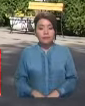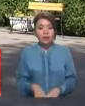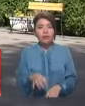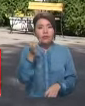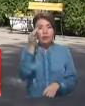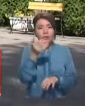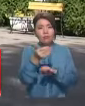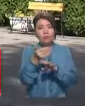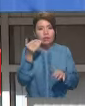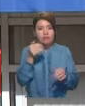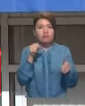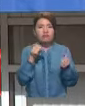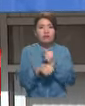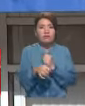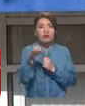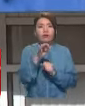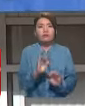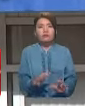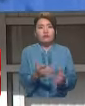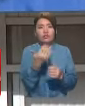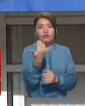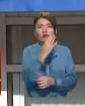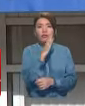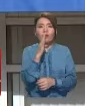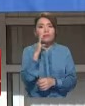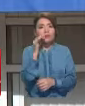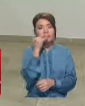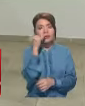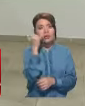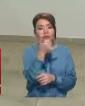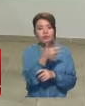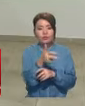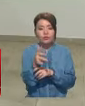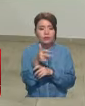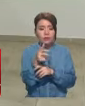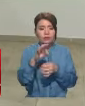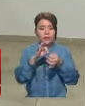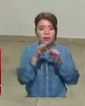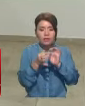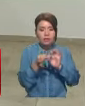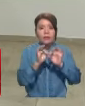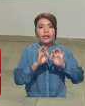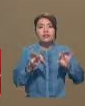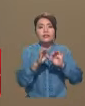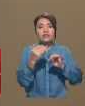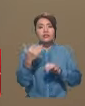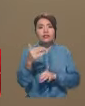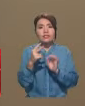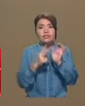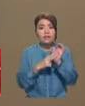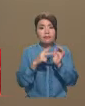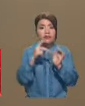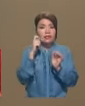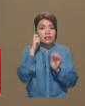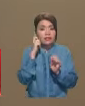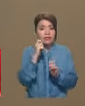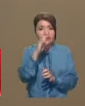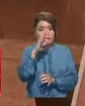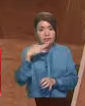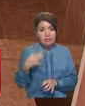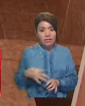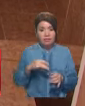о надругательстве над ребенком сообщила его мать. Женщина записала видео, в котором подробно рассказала, что ее 7-летний сын вернулся со школы в